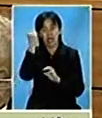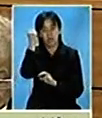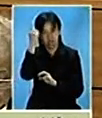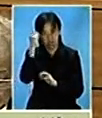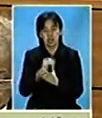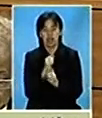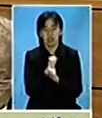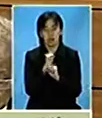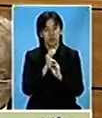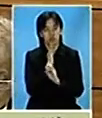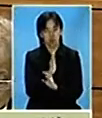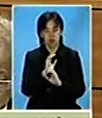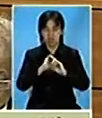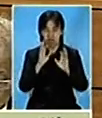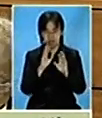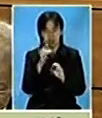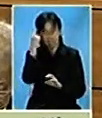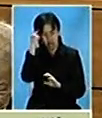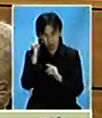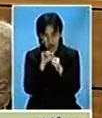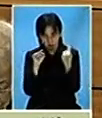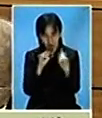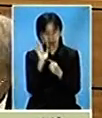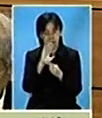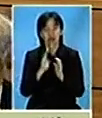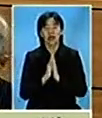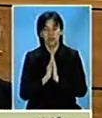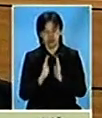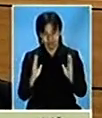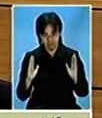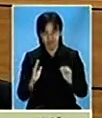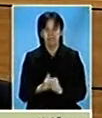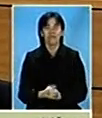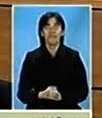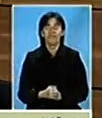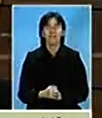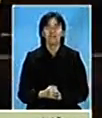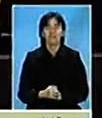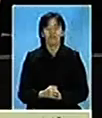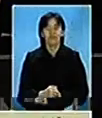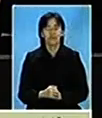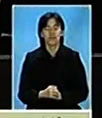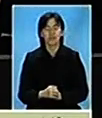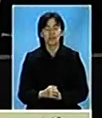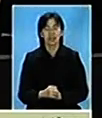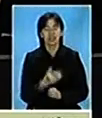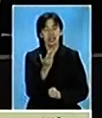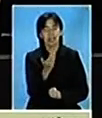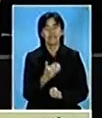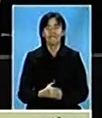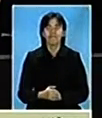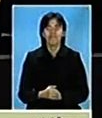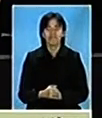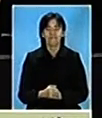ตรงไปตรงมาไม่มีแอบนะครับกราบขอบคุณครับ กรรมาธิการชี้แจงครับเชิญนะ